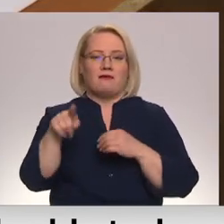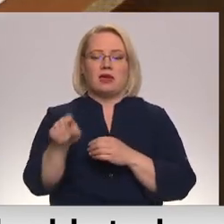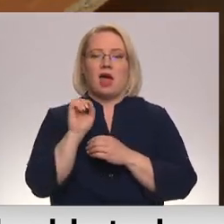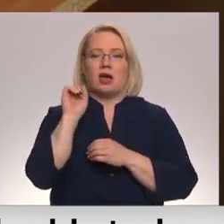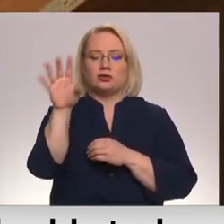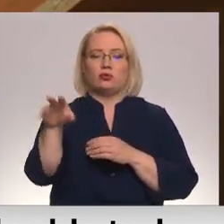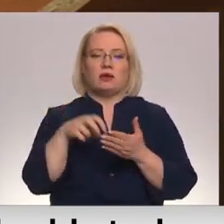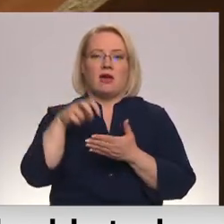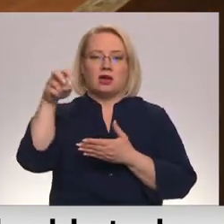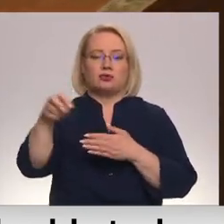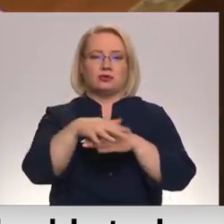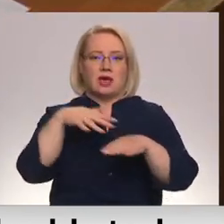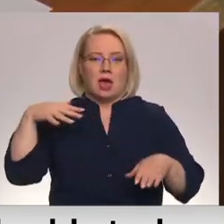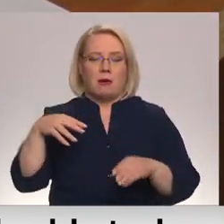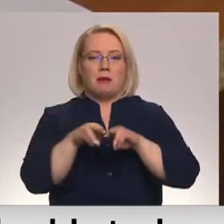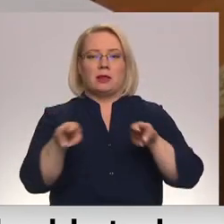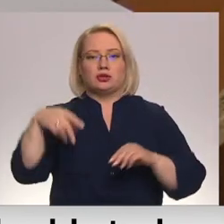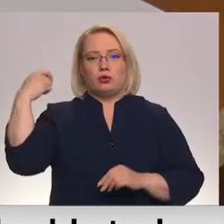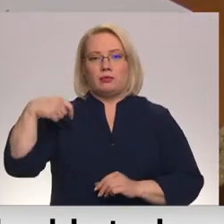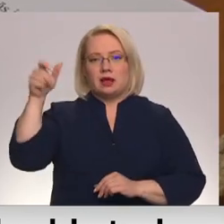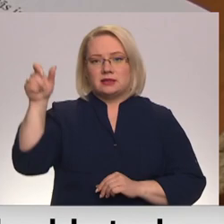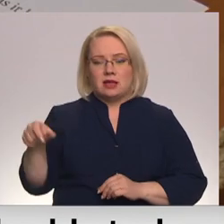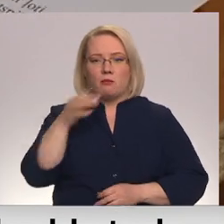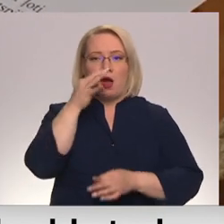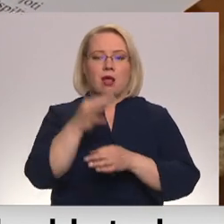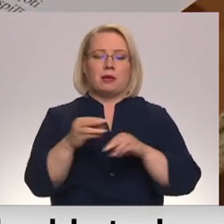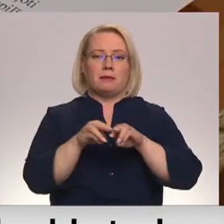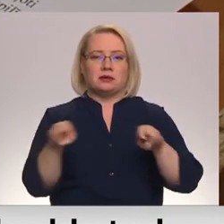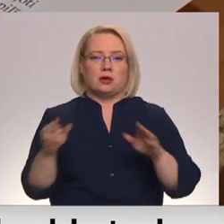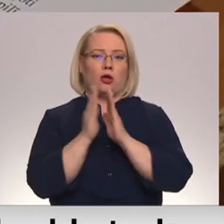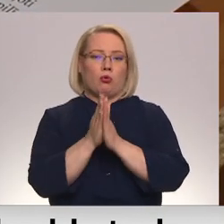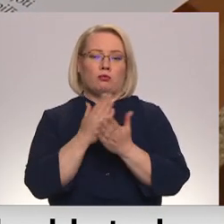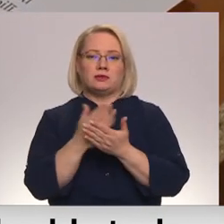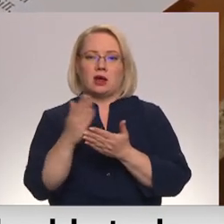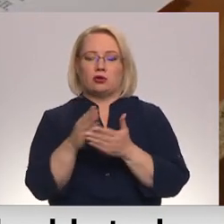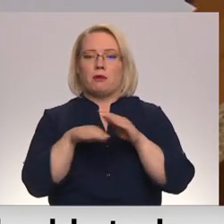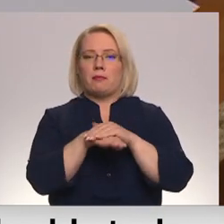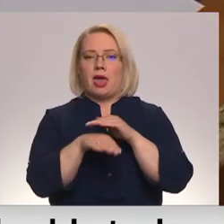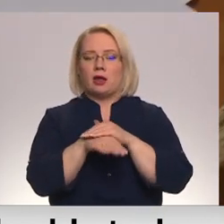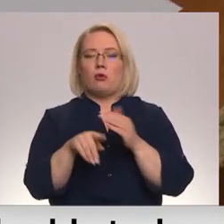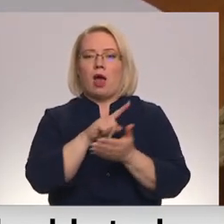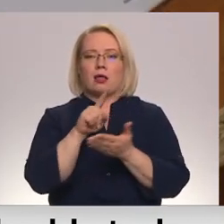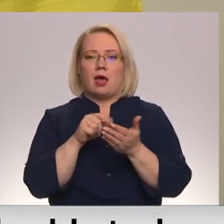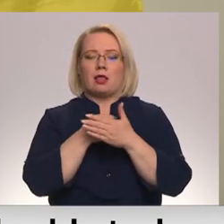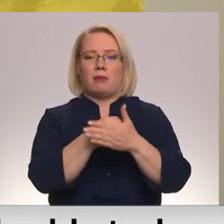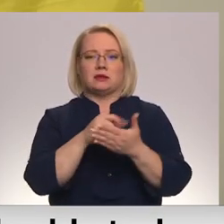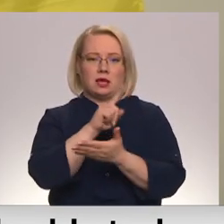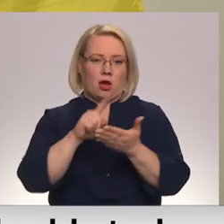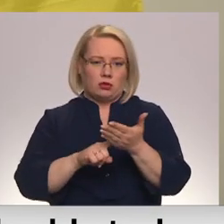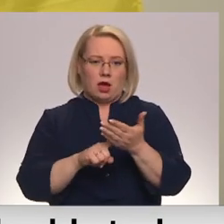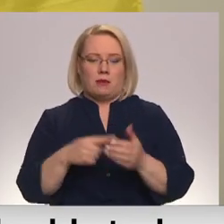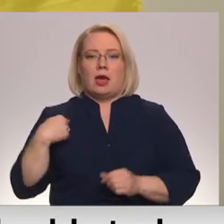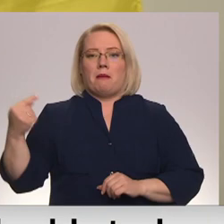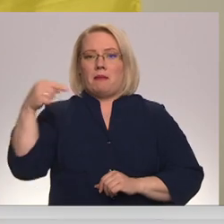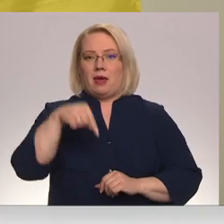vēstuli Saimai, ministru prezidentam un atbildīgajām ministrijām ar lūgumu sakārtot bēgļu atbalsta jautājumu. Mēs